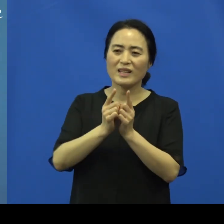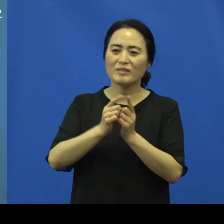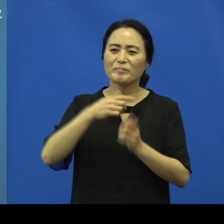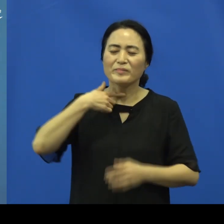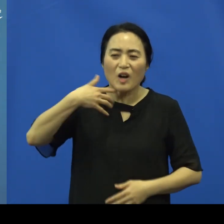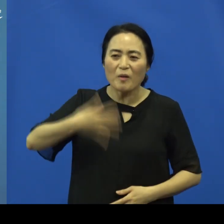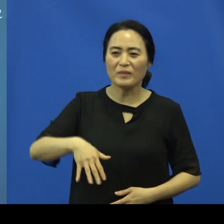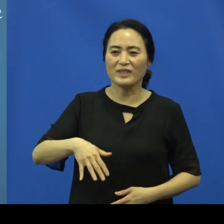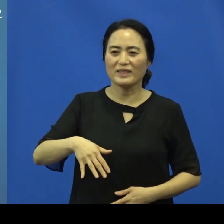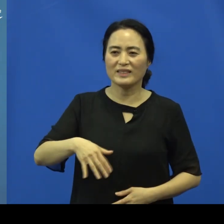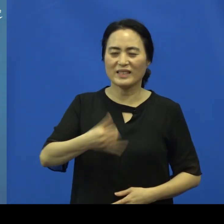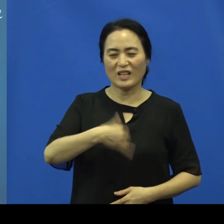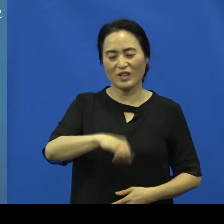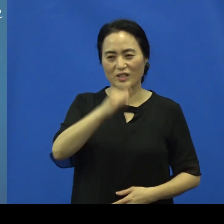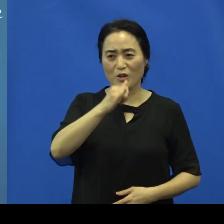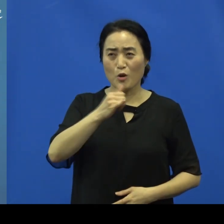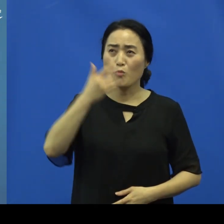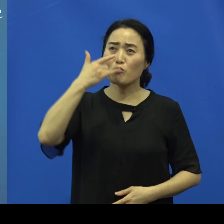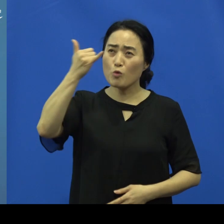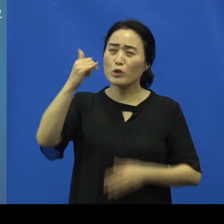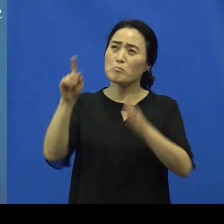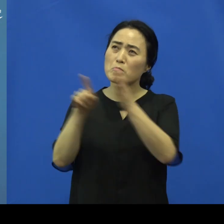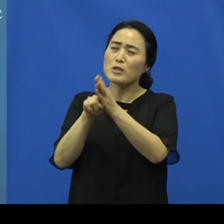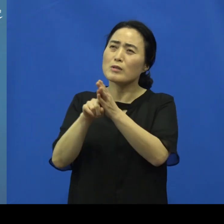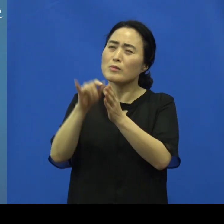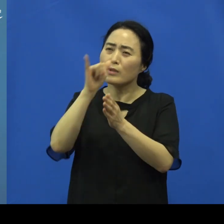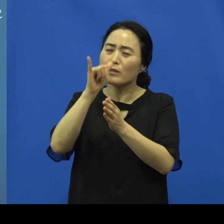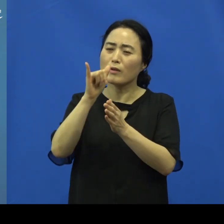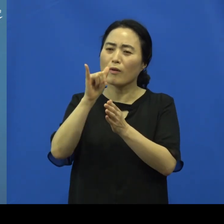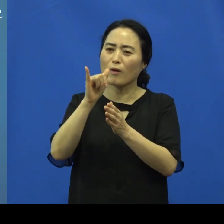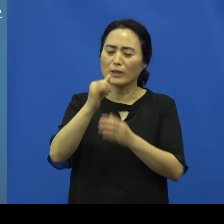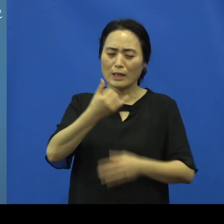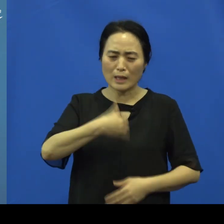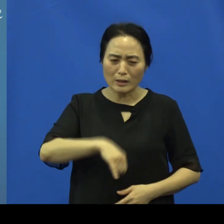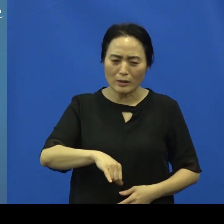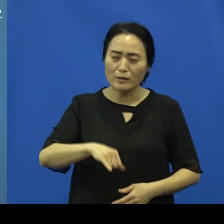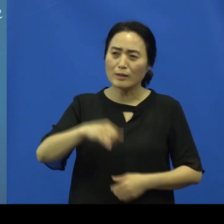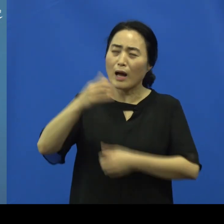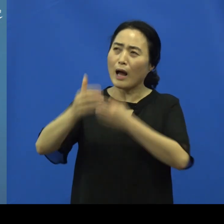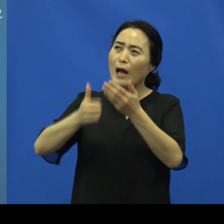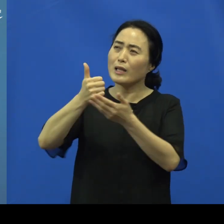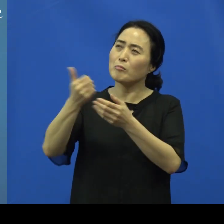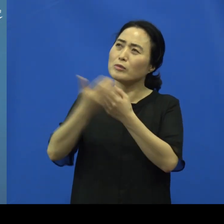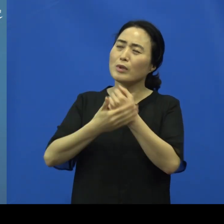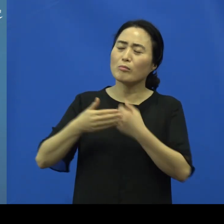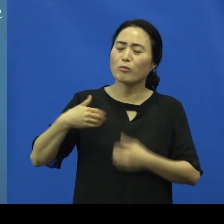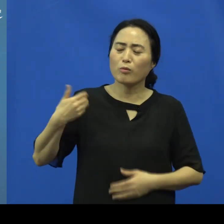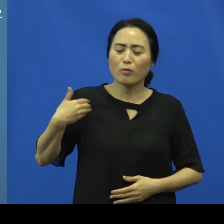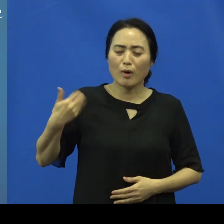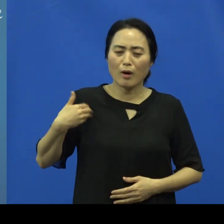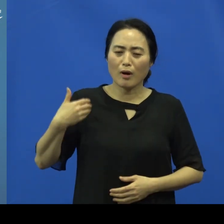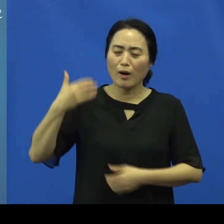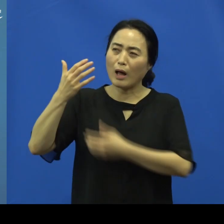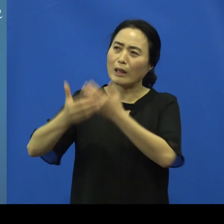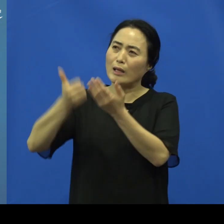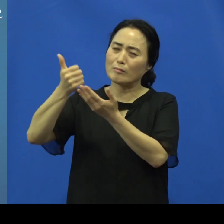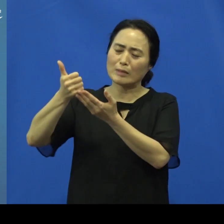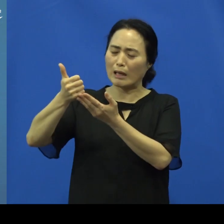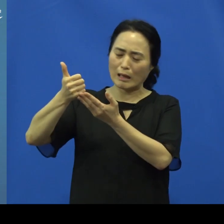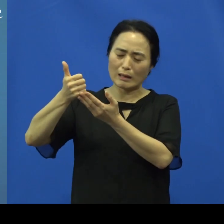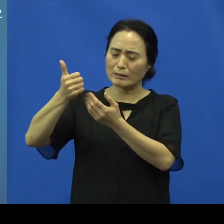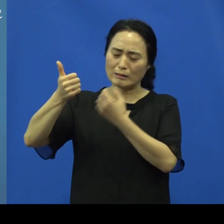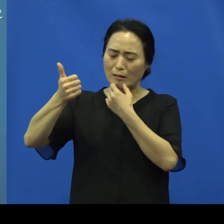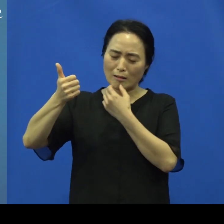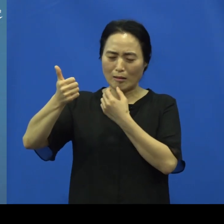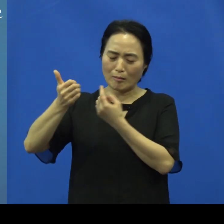부모님은, 엄마는 믿음이 좋지만 자녀는 믿음이 없을 수가 있어. 회심을 경험한 적도 없고 하나님의 은혜를 알지도 못하고 하나님의 공동체에서 떠나 있고 하나님으로부터 벗어나